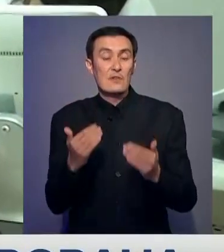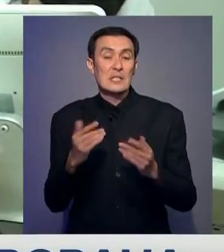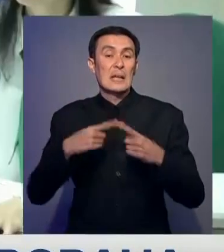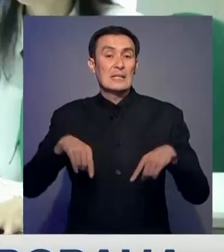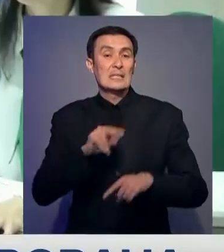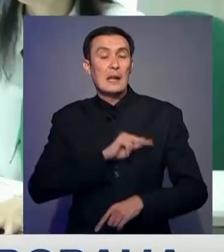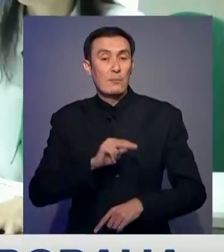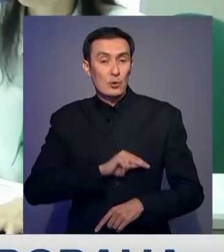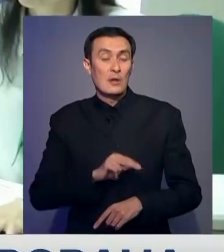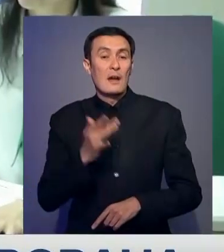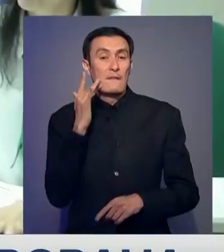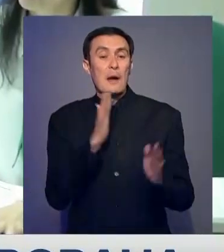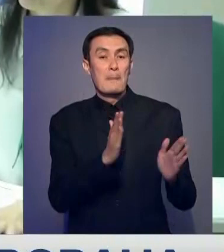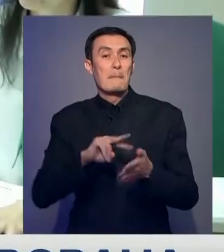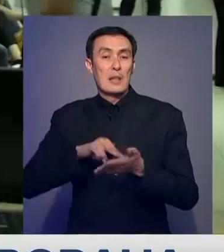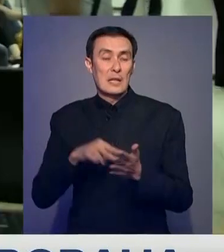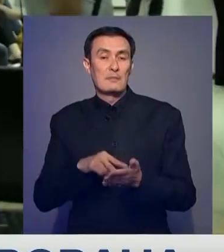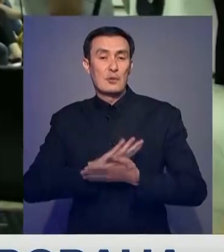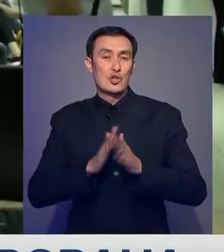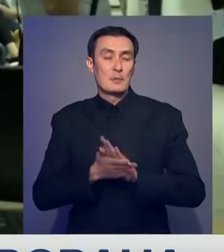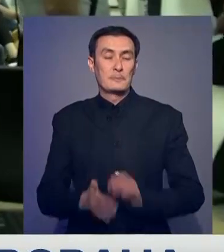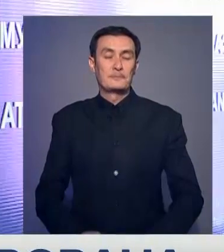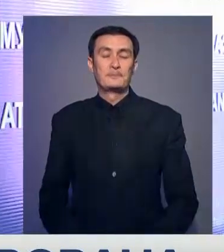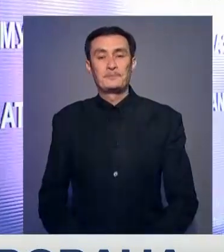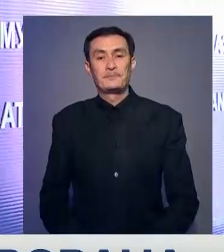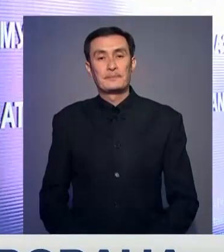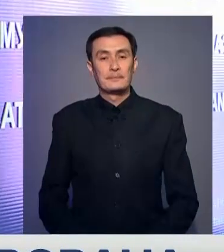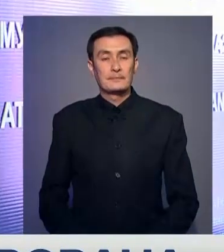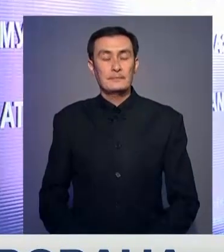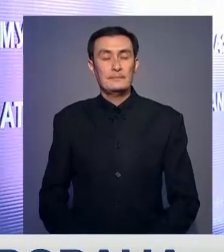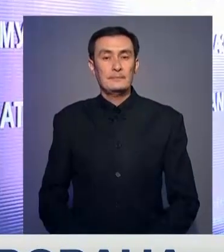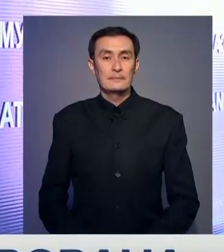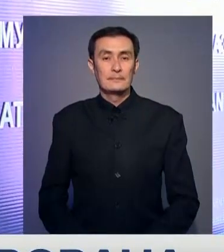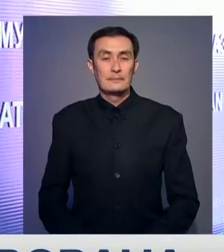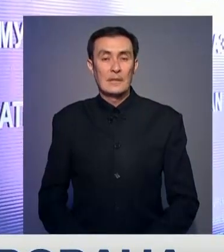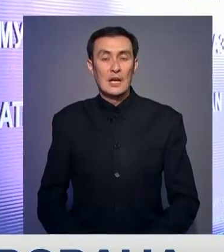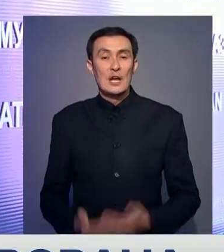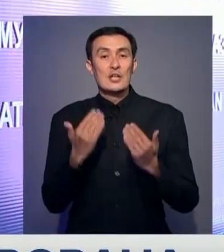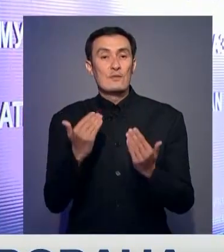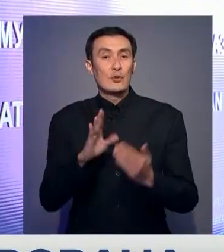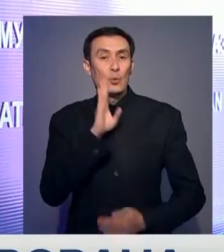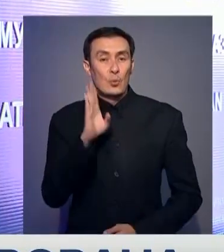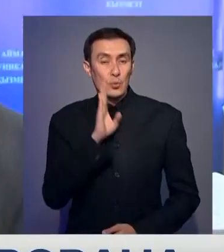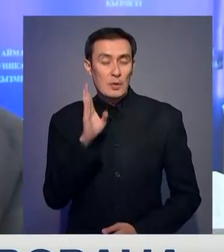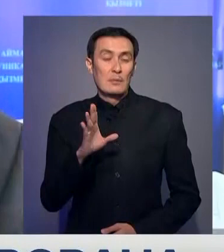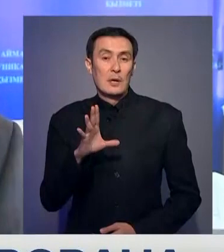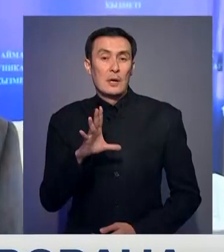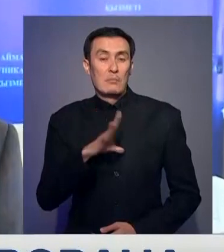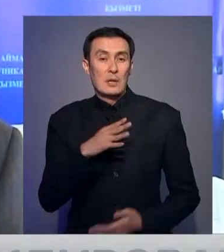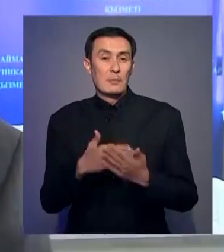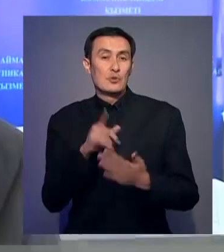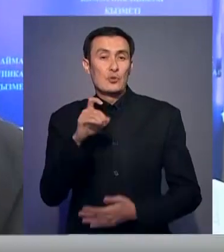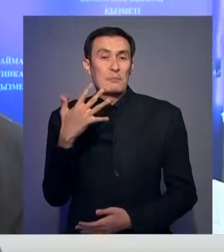Сейчас организация работает в плановом режиме. Сегодня утром промониторили, было примерно